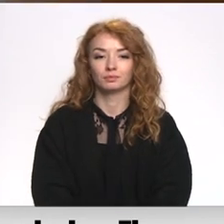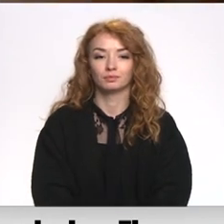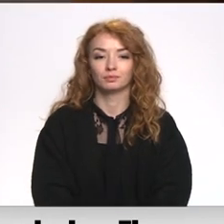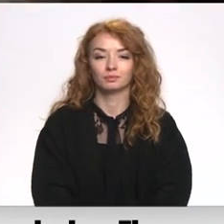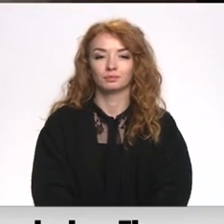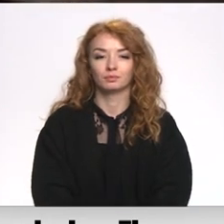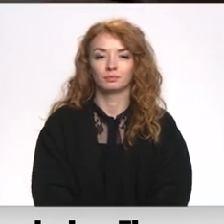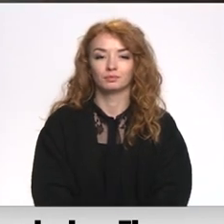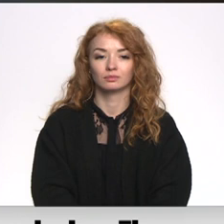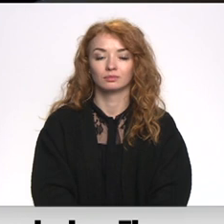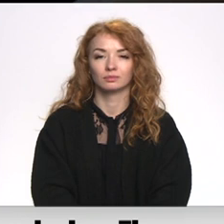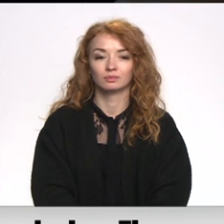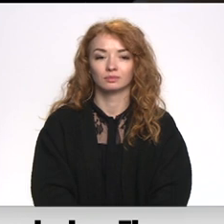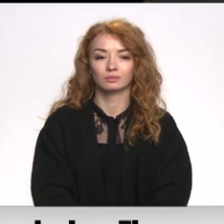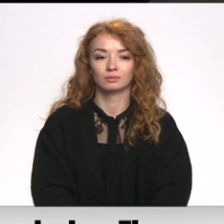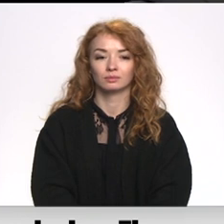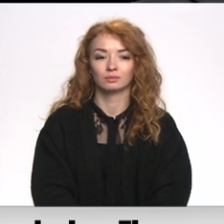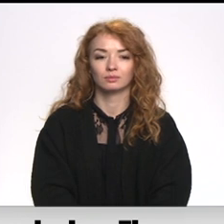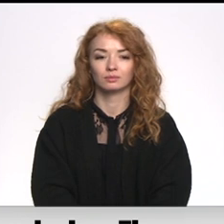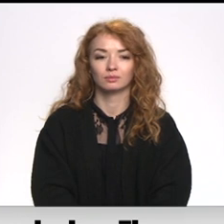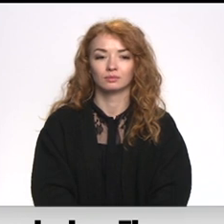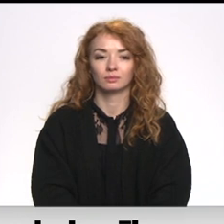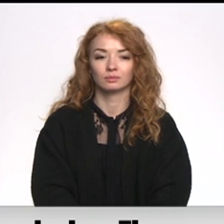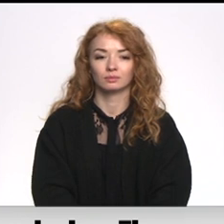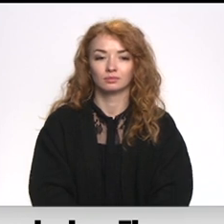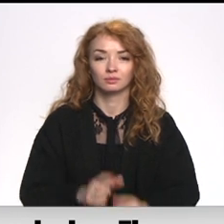Pusties. Tuši nav virsuna kā.